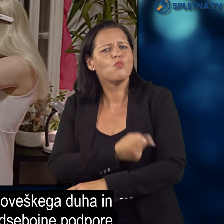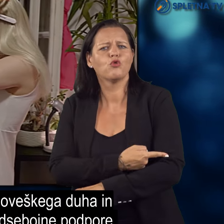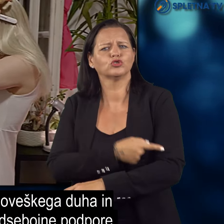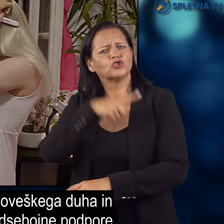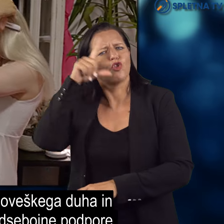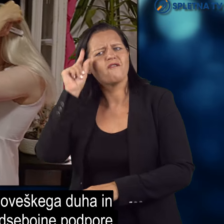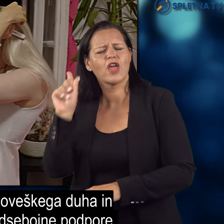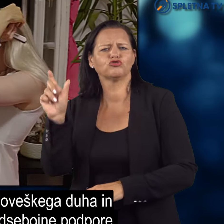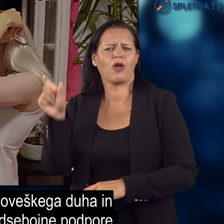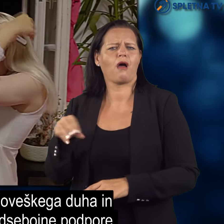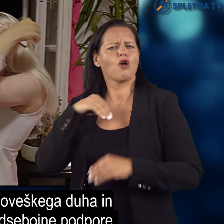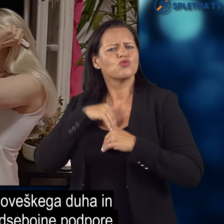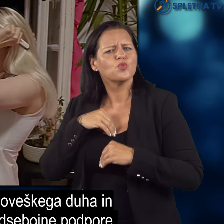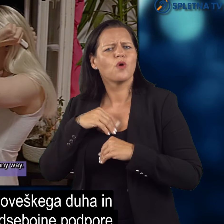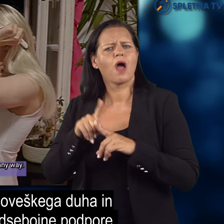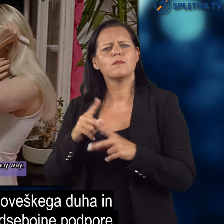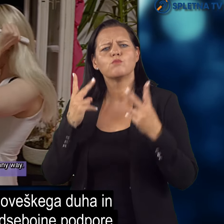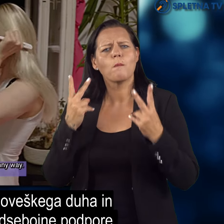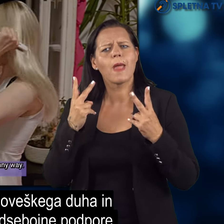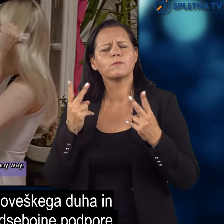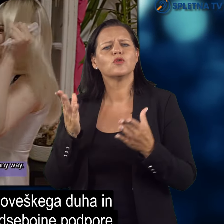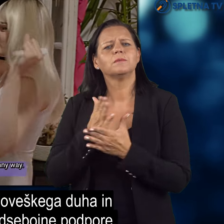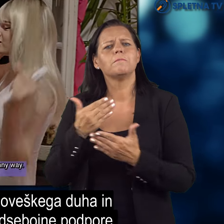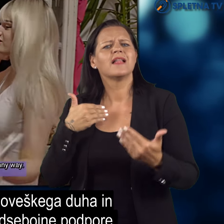in pomembnosti medsebojne podpore.